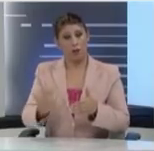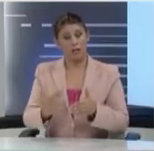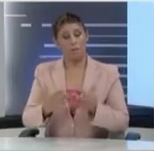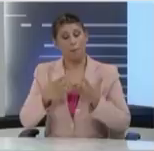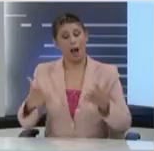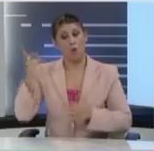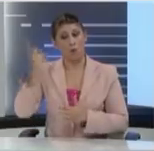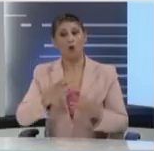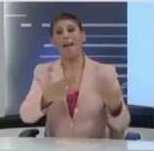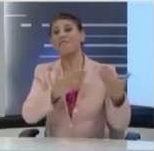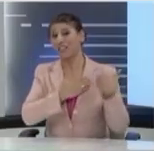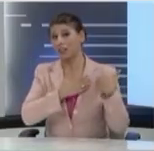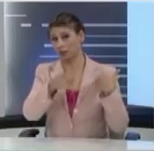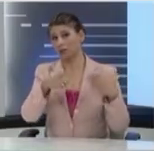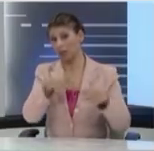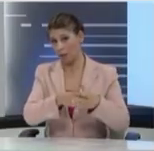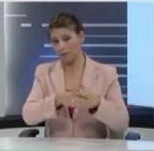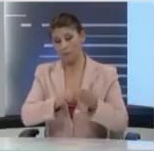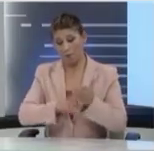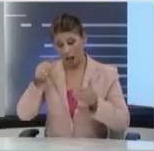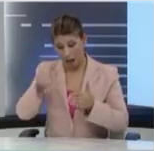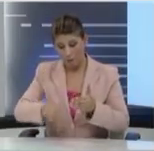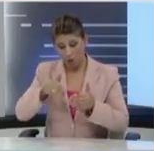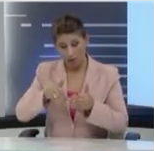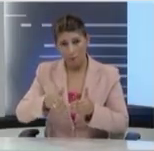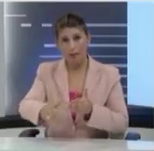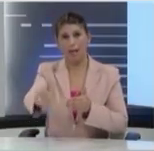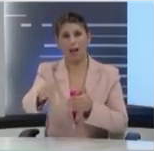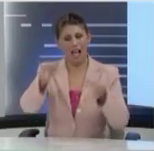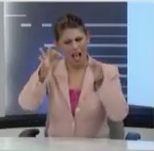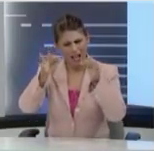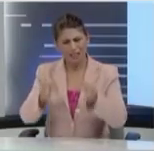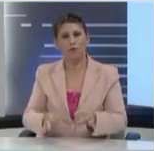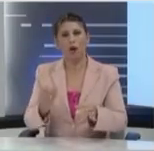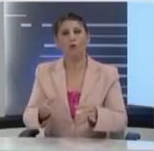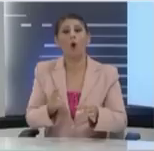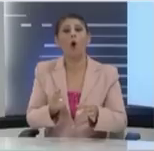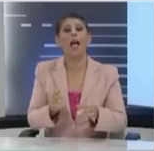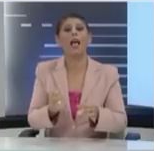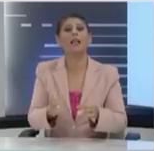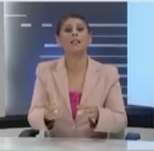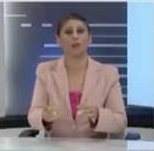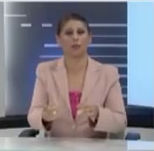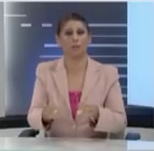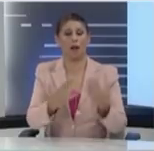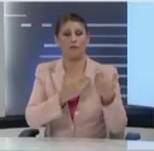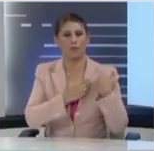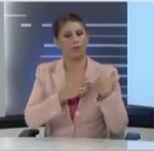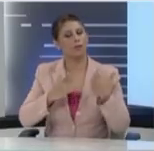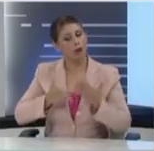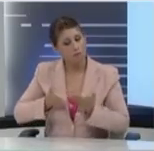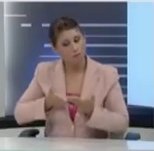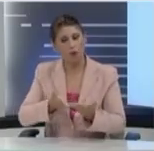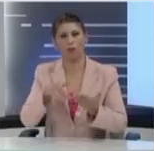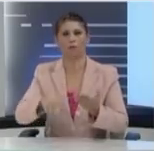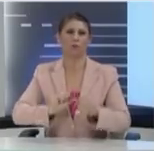της ευθύνης, αλλά θα πρέπει από εδώ και στο εξής, με ακριβώς αυτό το αίσθημα ευθύνης που απαιτούν οι καιροί, να συμβάλλουν